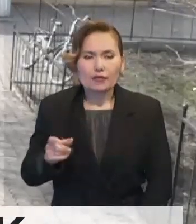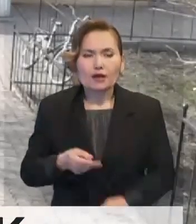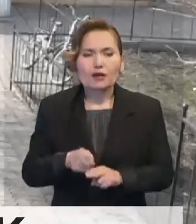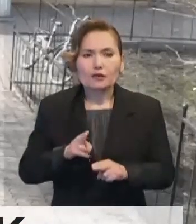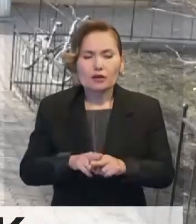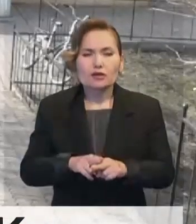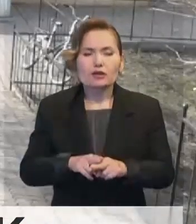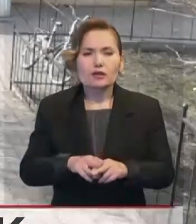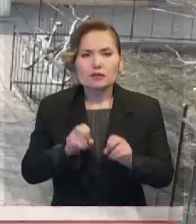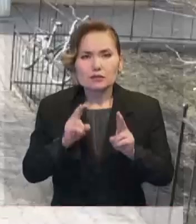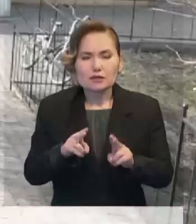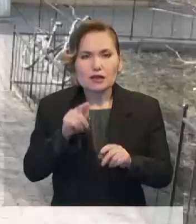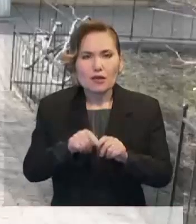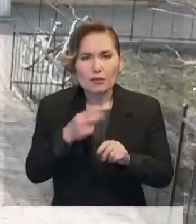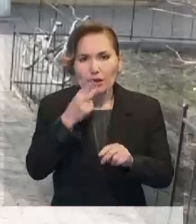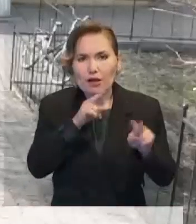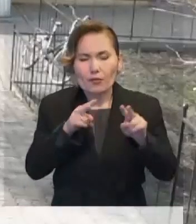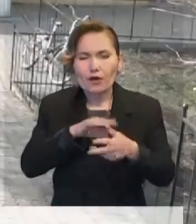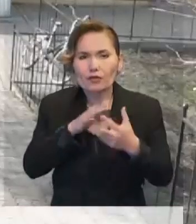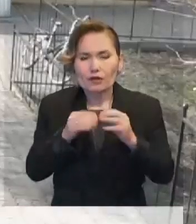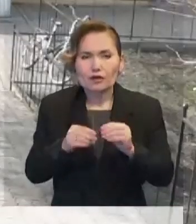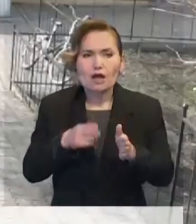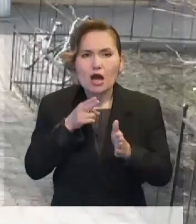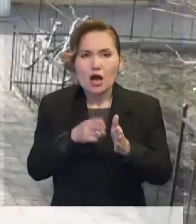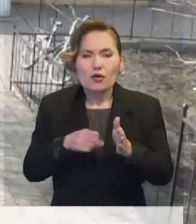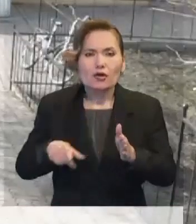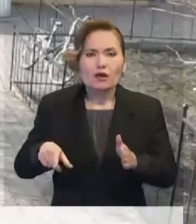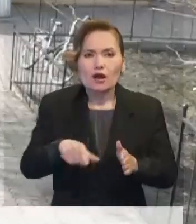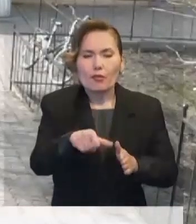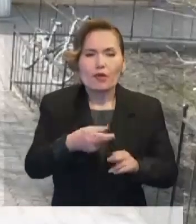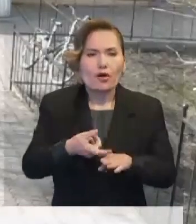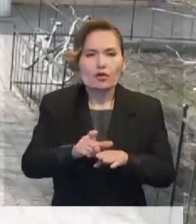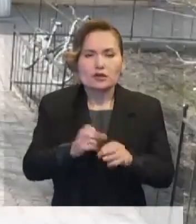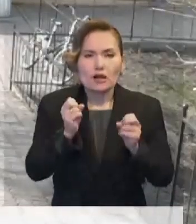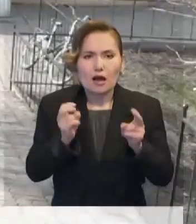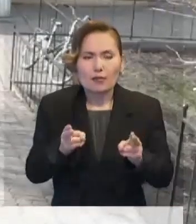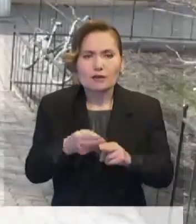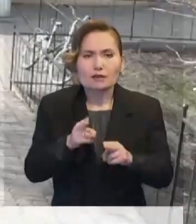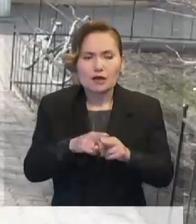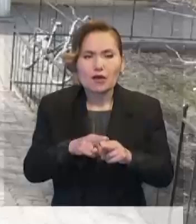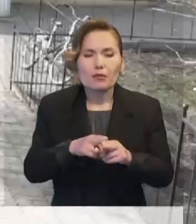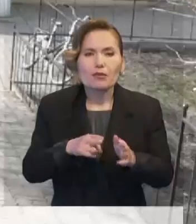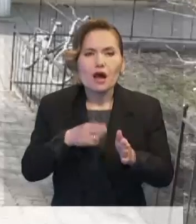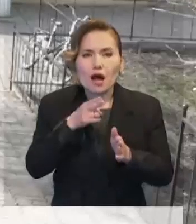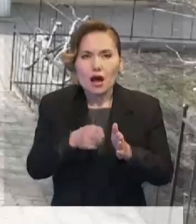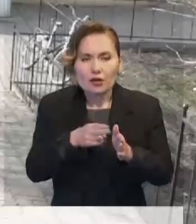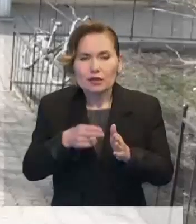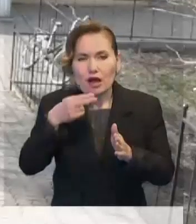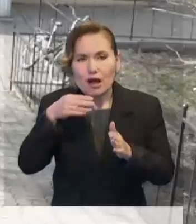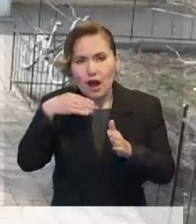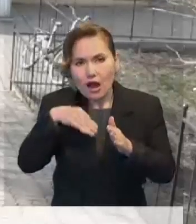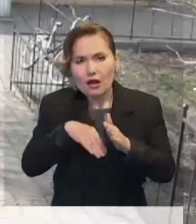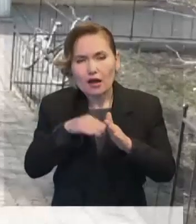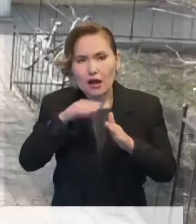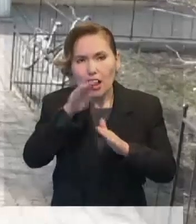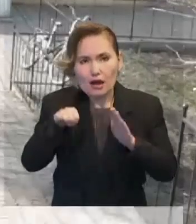станцияларды бақылаймыз. Мәселен, Ленин кентіндегі бұл теміржол учаскесі қауіпті жерлердің бірі. Теміржолмен жүріп өткен балалардың ата-аналарымен